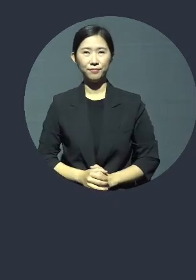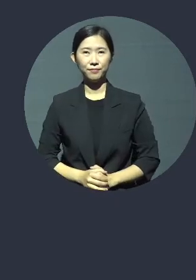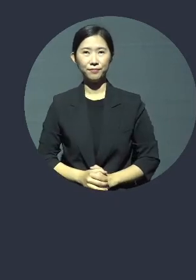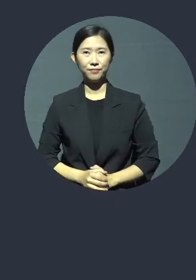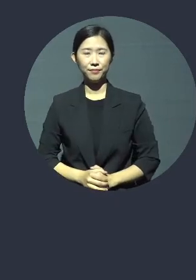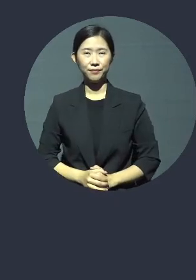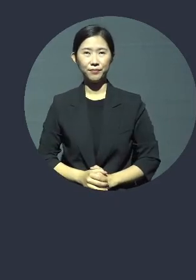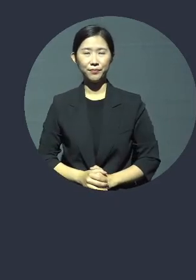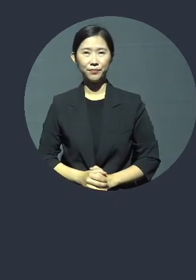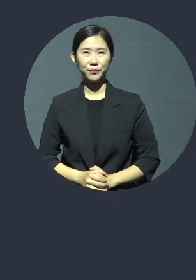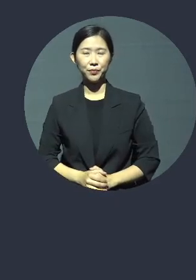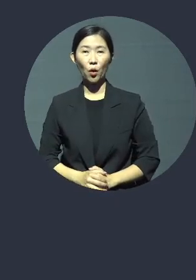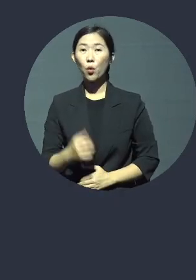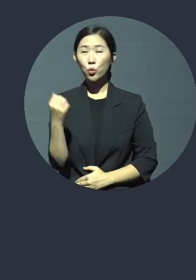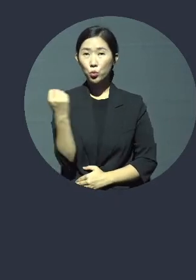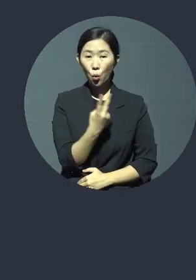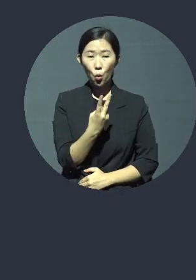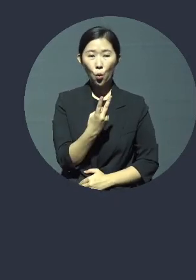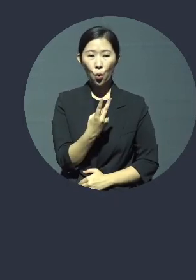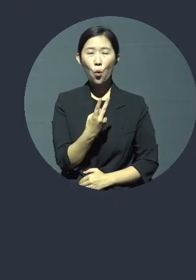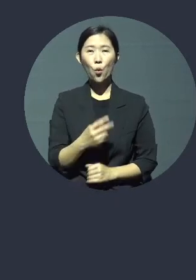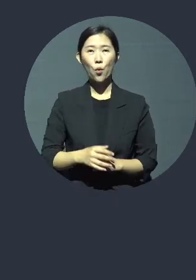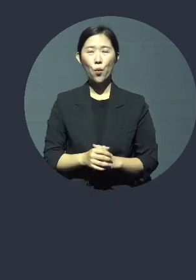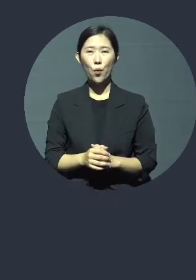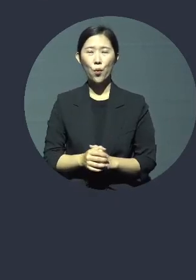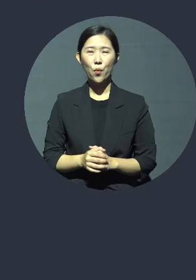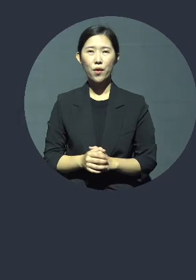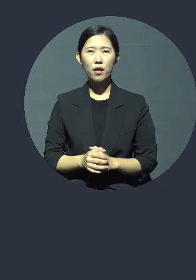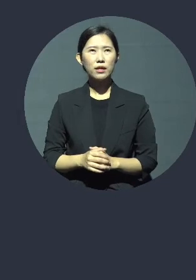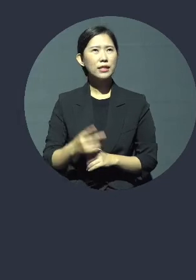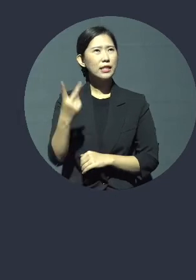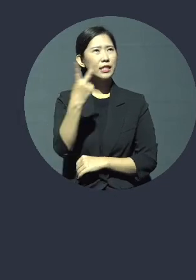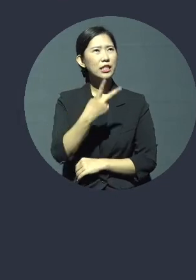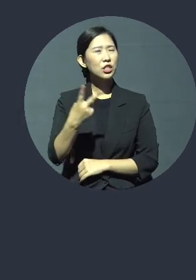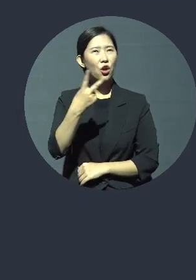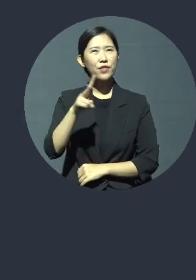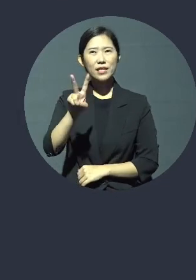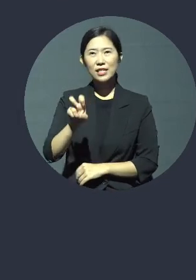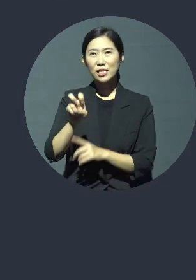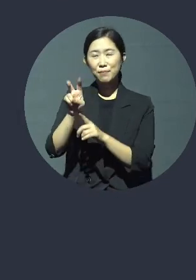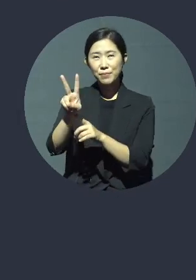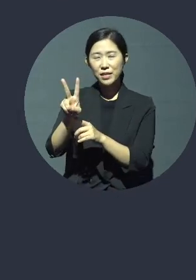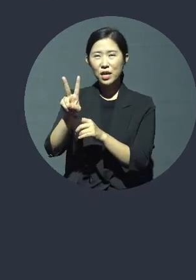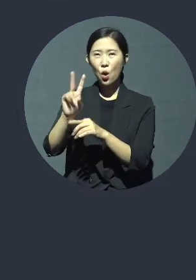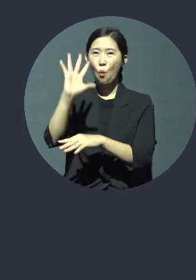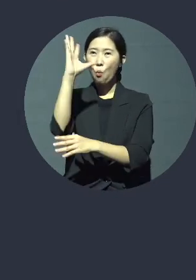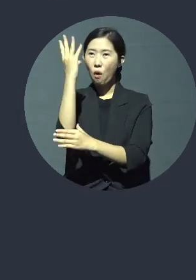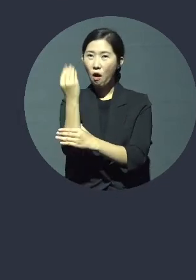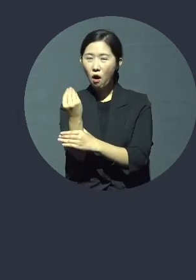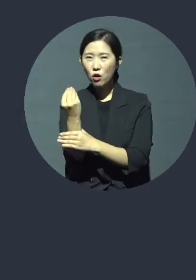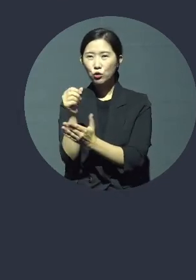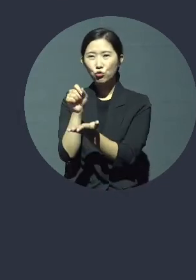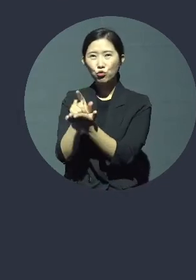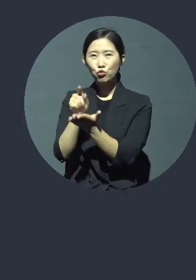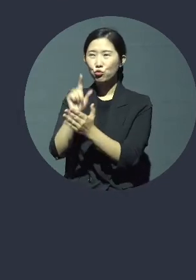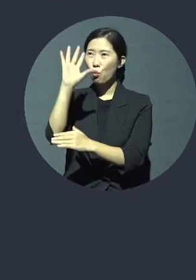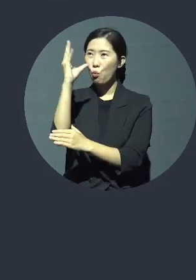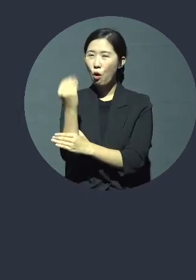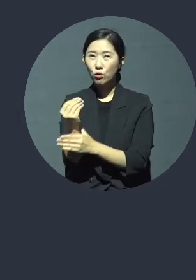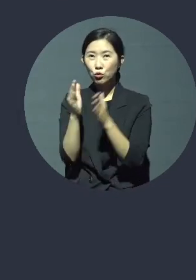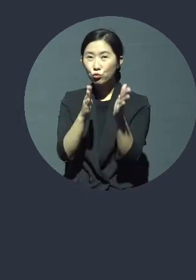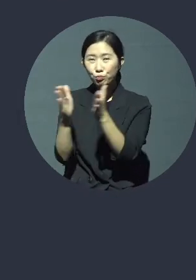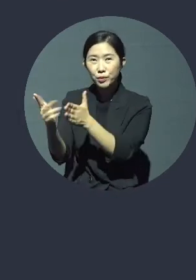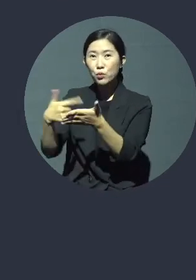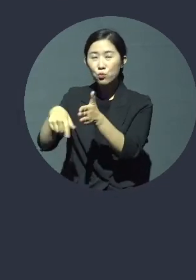또 이 조금 전 소개해드린 브라질 연구소는 2022년 월드컵을 준비하기 위해 갖고 응원 제품을 만드는 그런